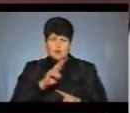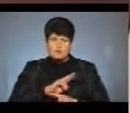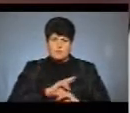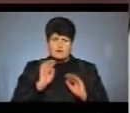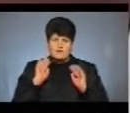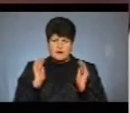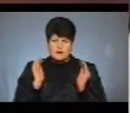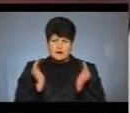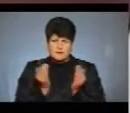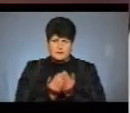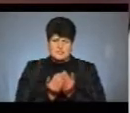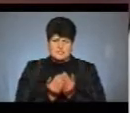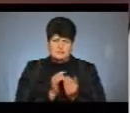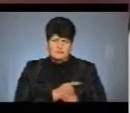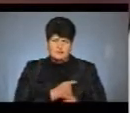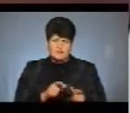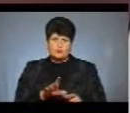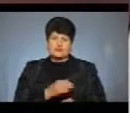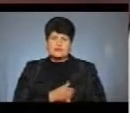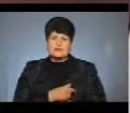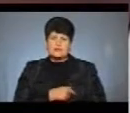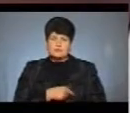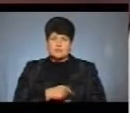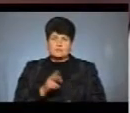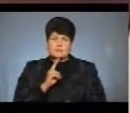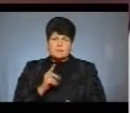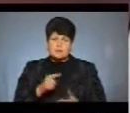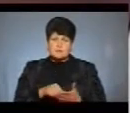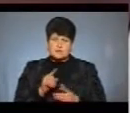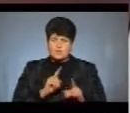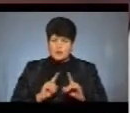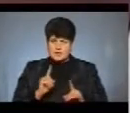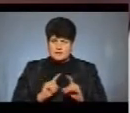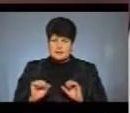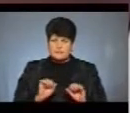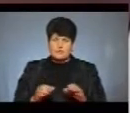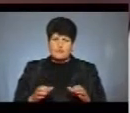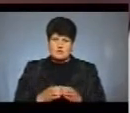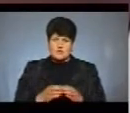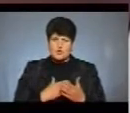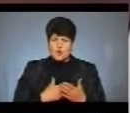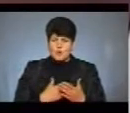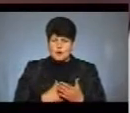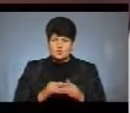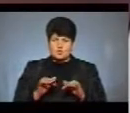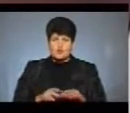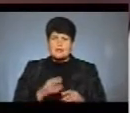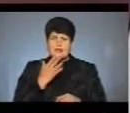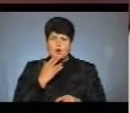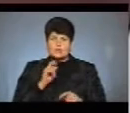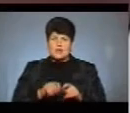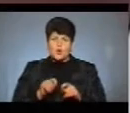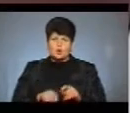місцевої лікарні. Віталій Ващенко був депутатом Кременецької міської ради, керівником фракції громадського руху «Народний контроль».